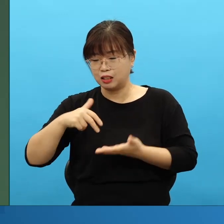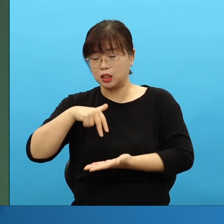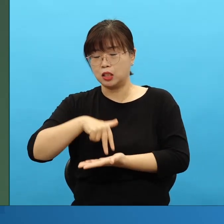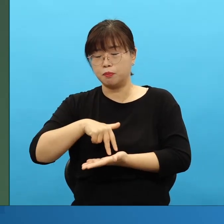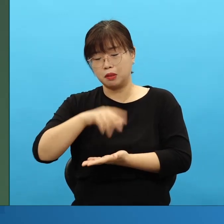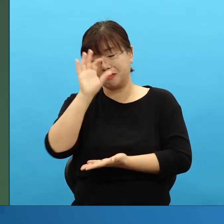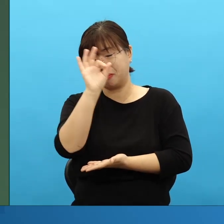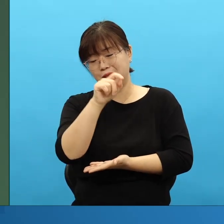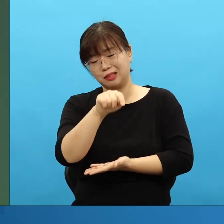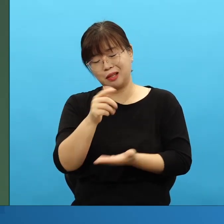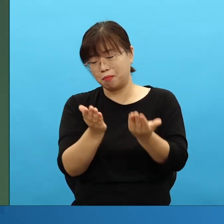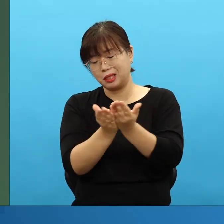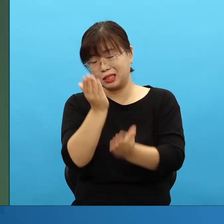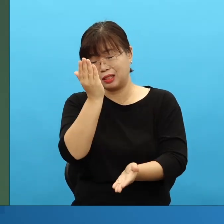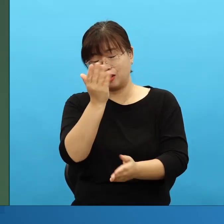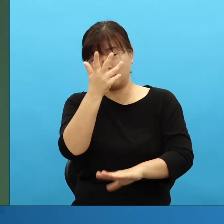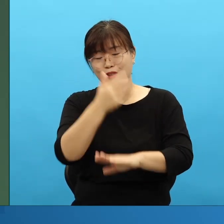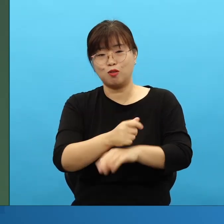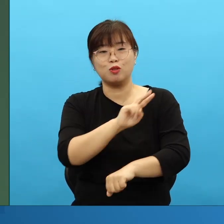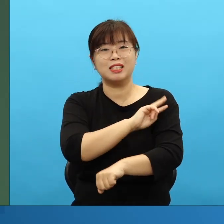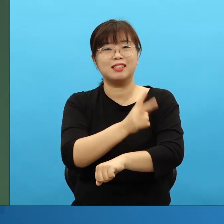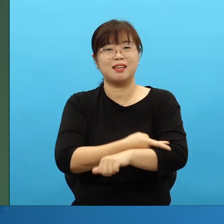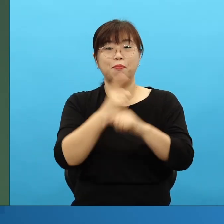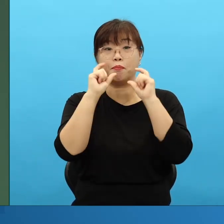church. 자, 이 정도 되니까